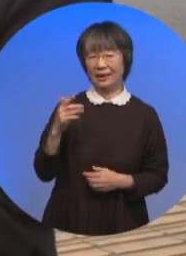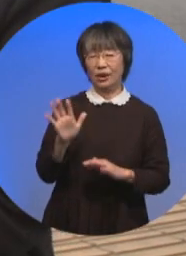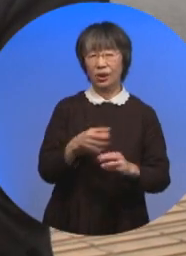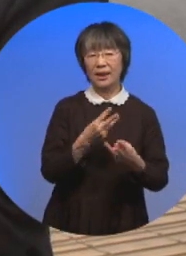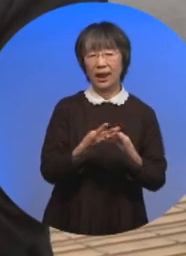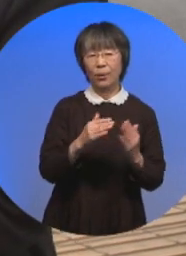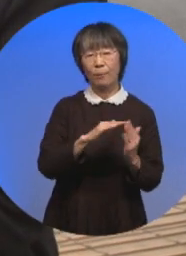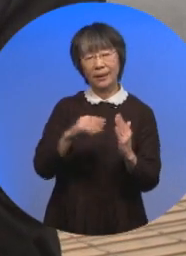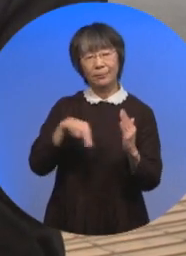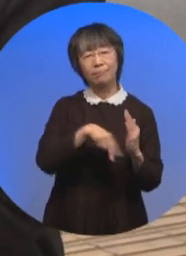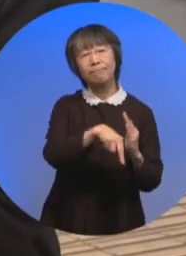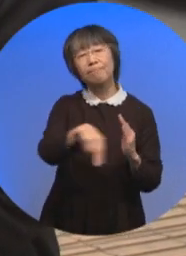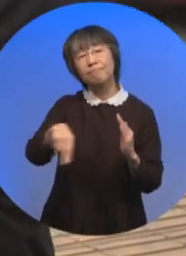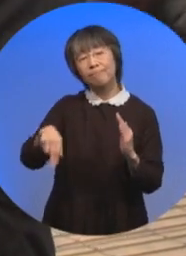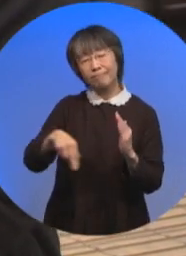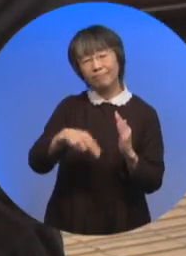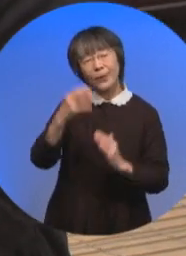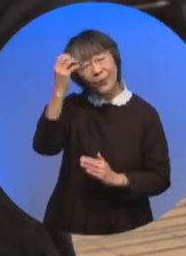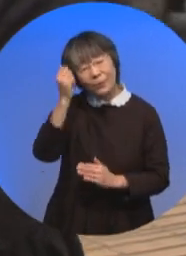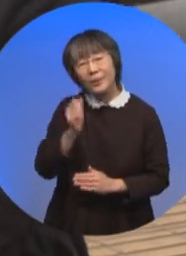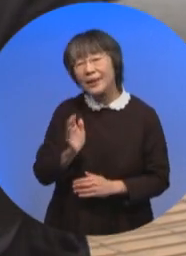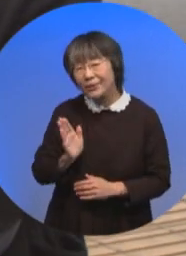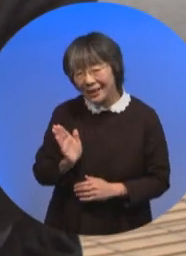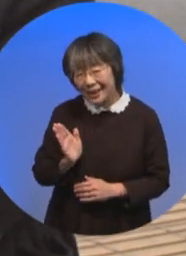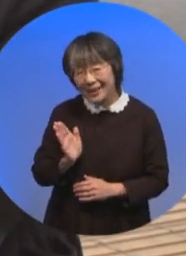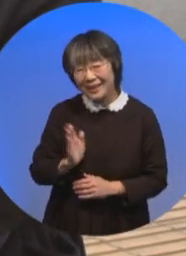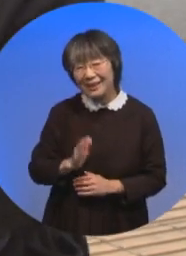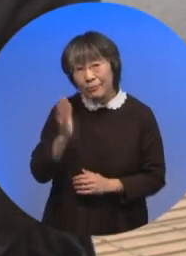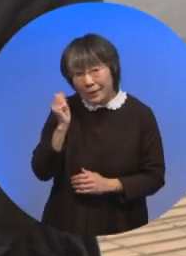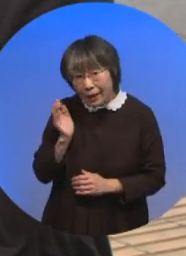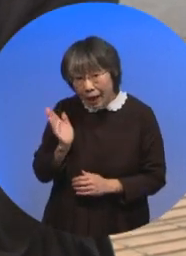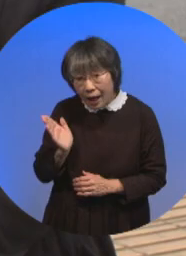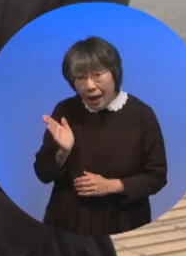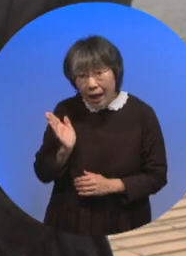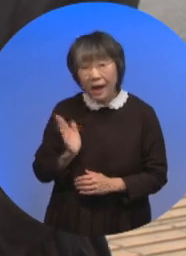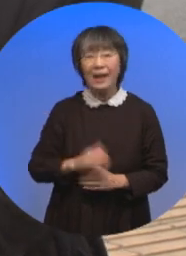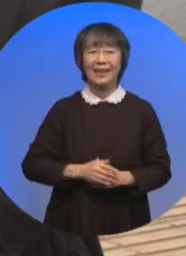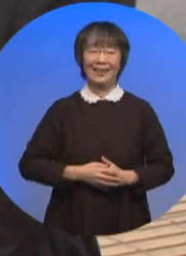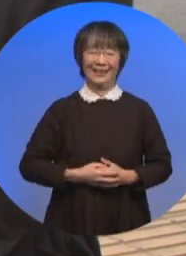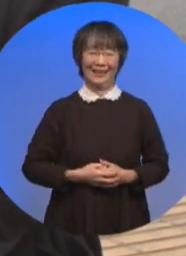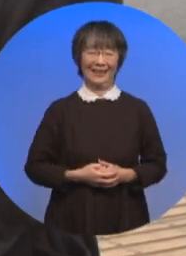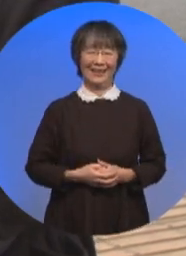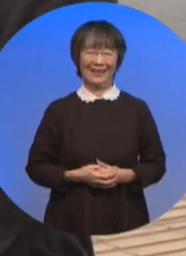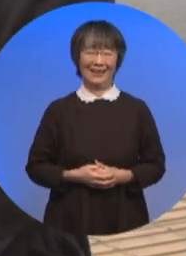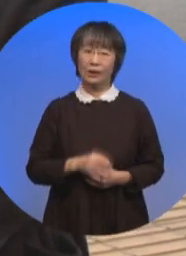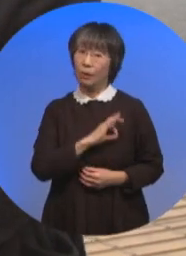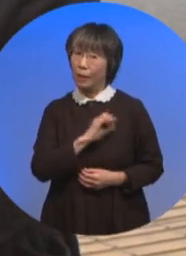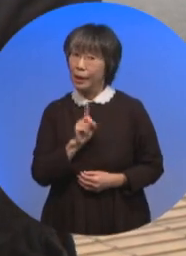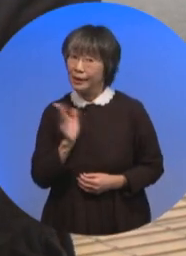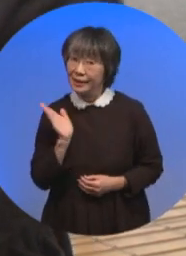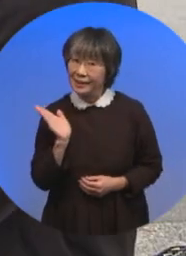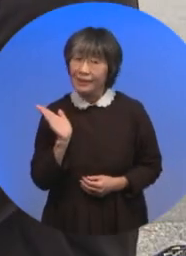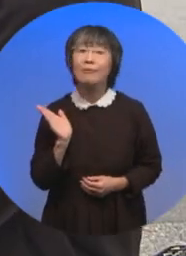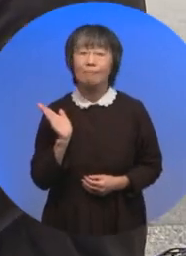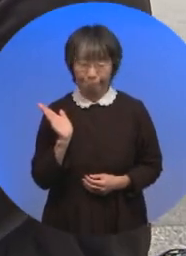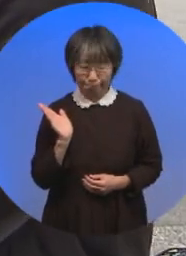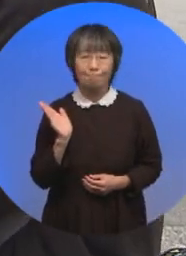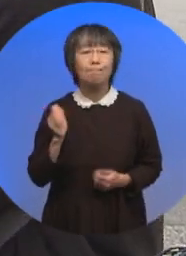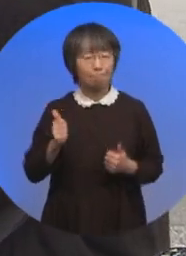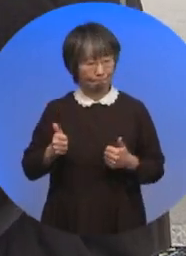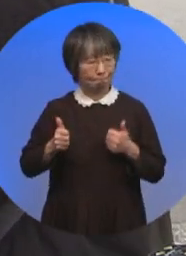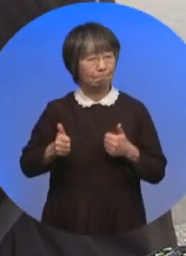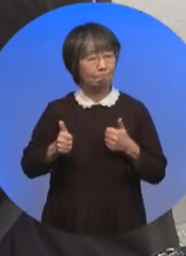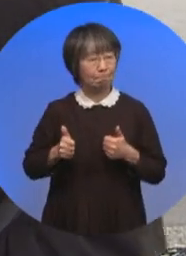ます。町ぶら、いや飛んでます。覚えておいてください。 はい、わかりました。 上条武史、 はい ね、覚えました、 はい、 名前何ですか。僕の 上条武史。 はい、ありがとうございます。